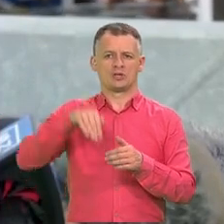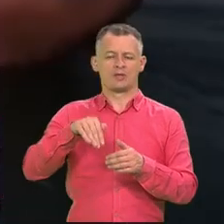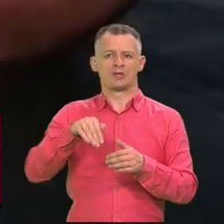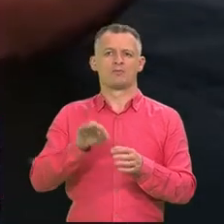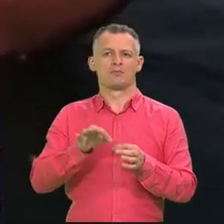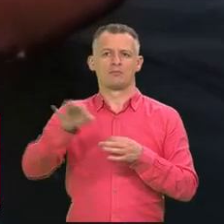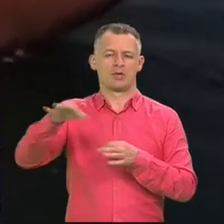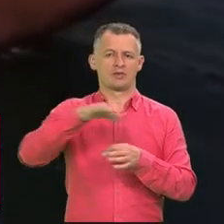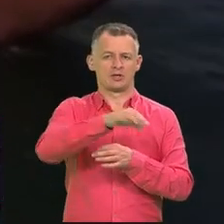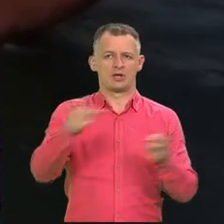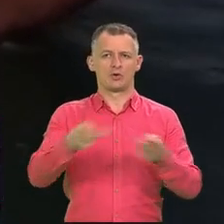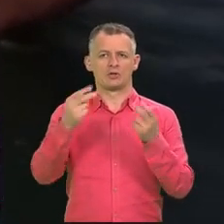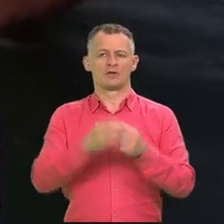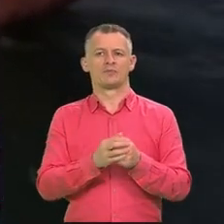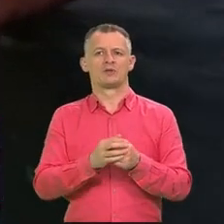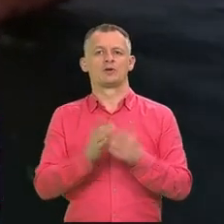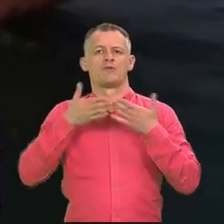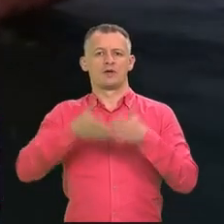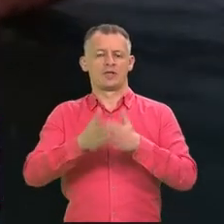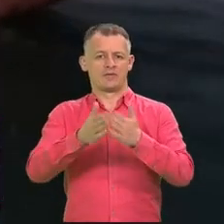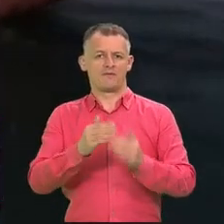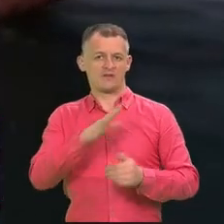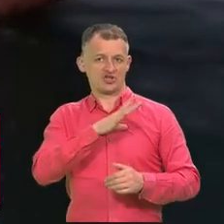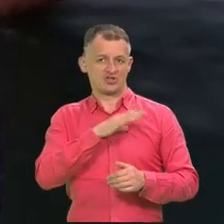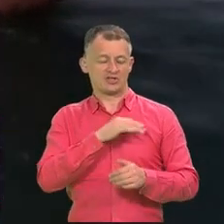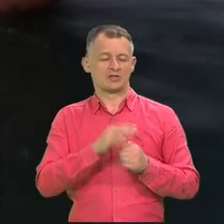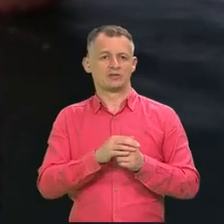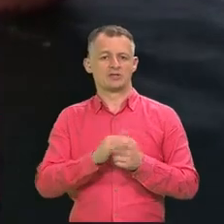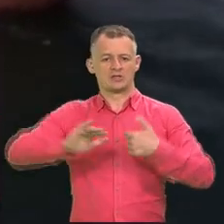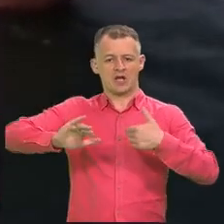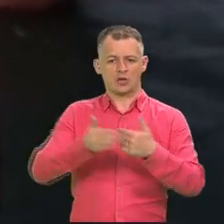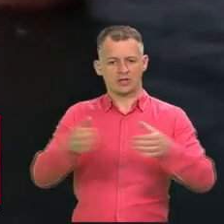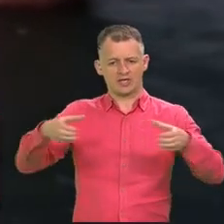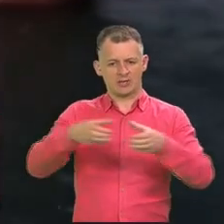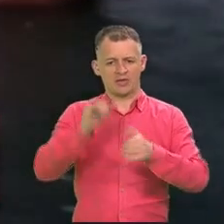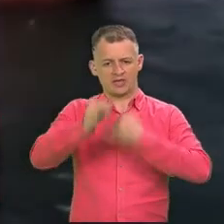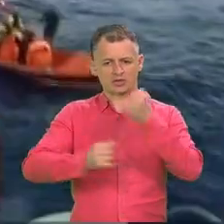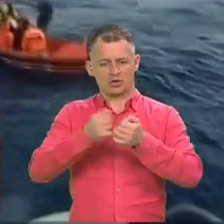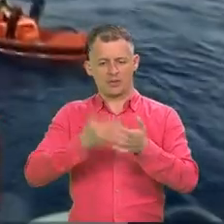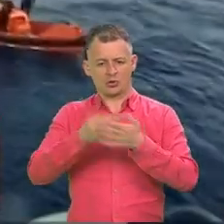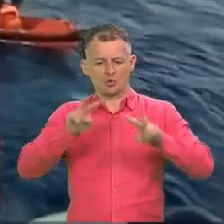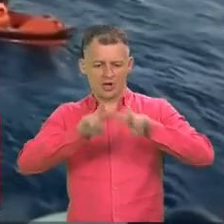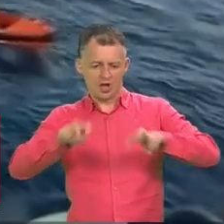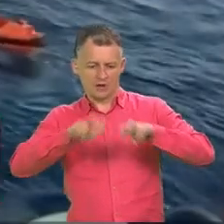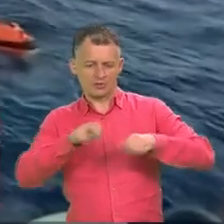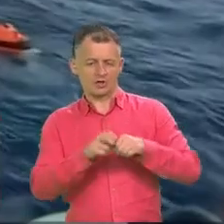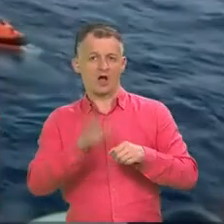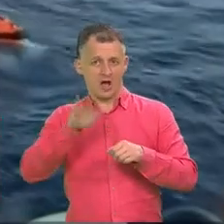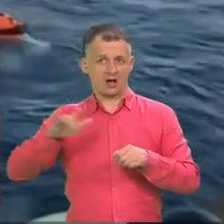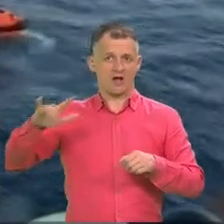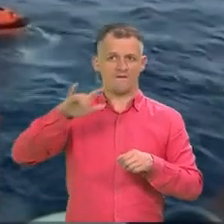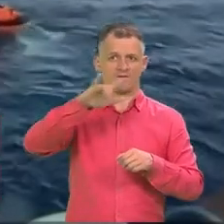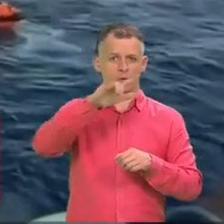Connecticut. Atalante, o navă franceză echipată cu un submarin, s-a alăturat echipei internaționale de căutare, care cuprinde avioane,